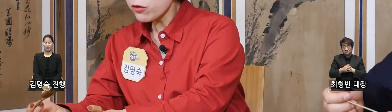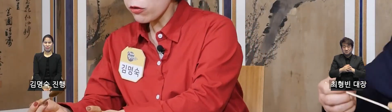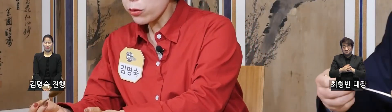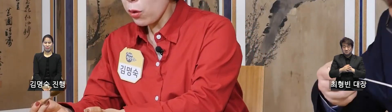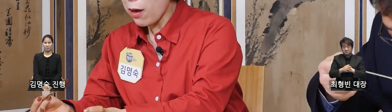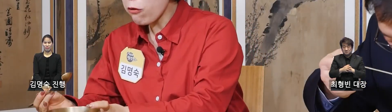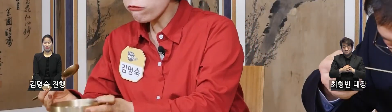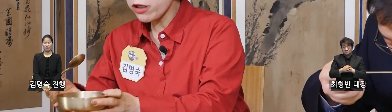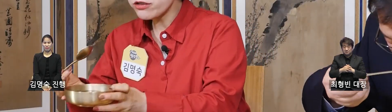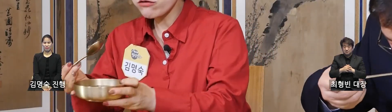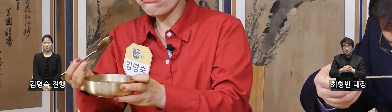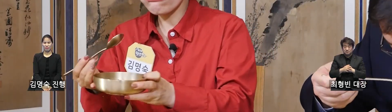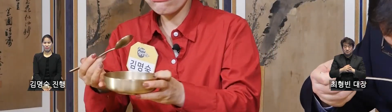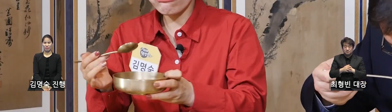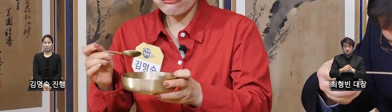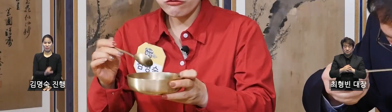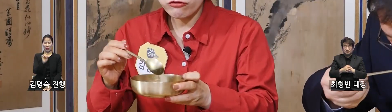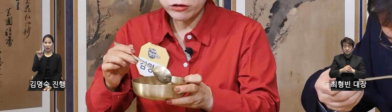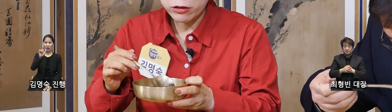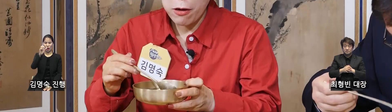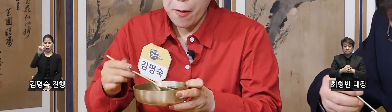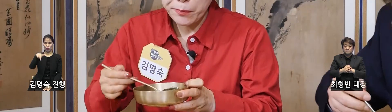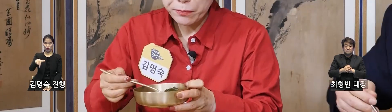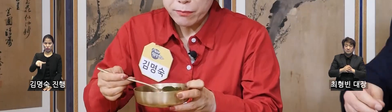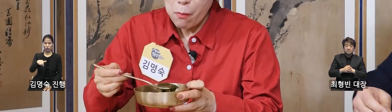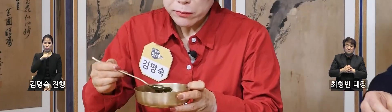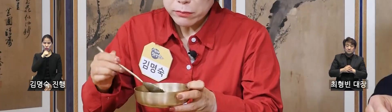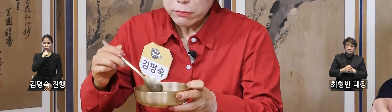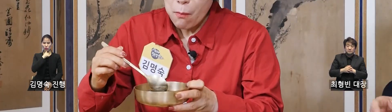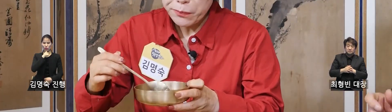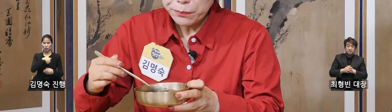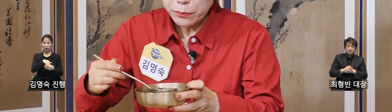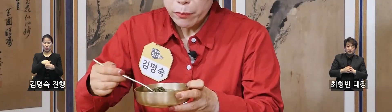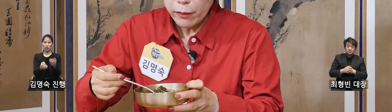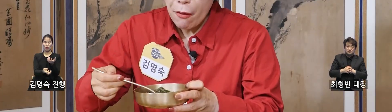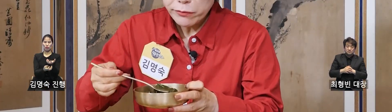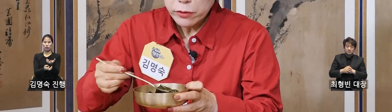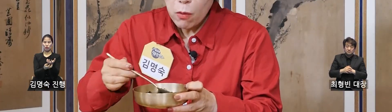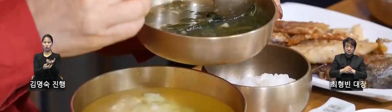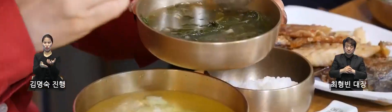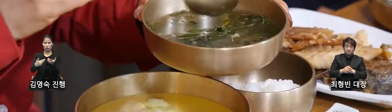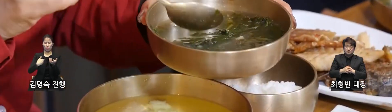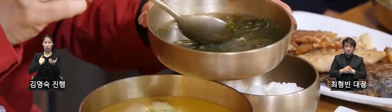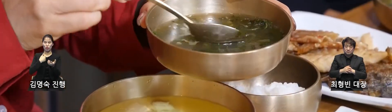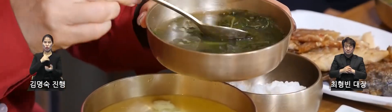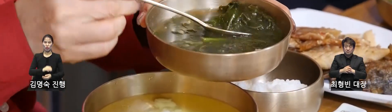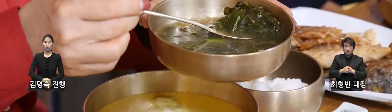그리고 여기 또 9 된 작 펫 복도 주셨어요 음